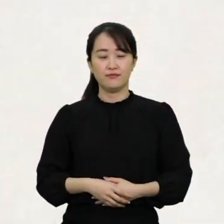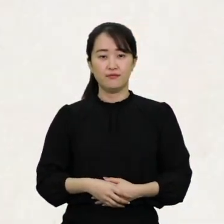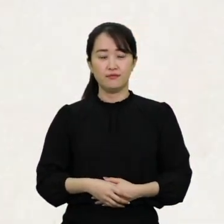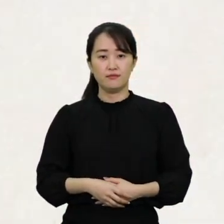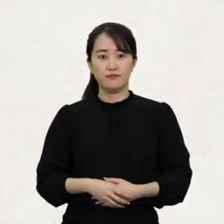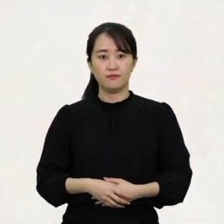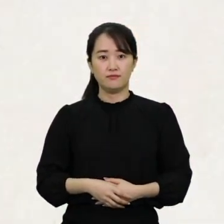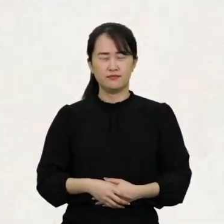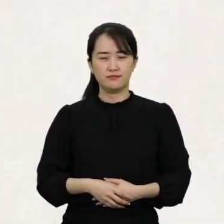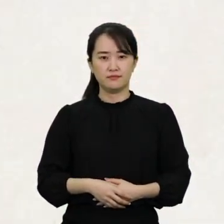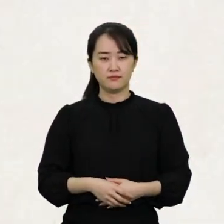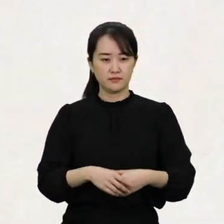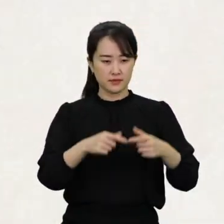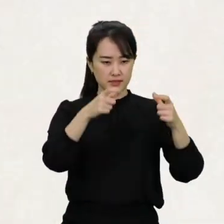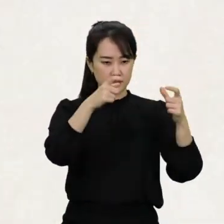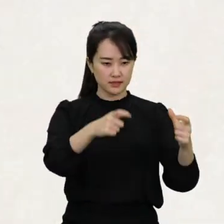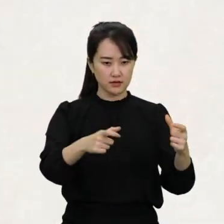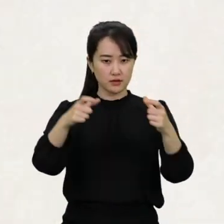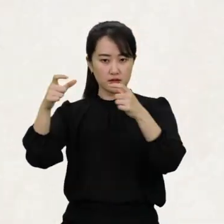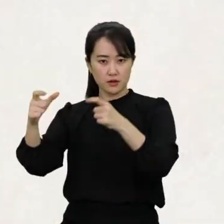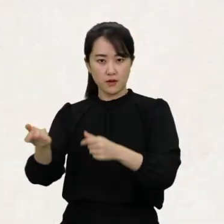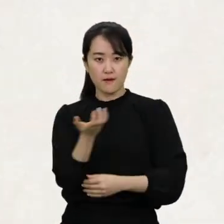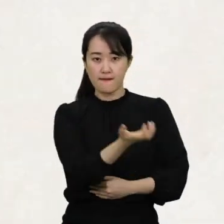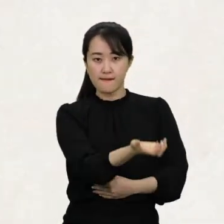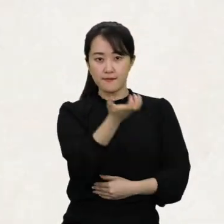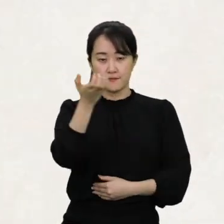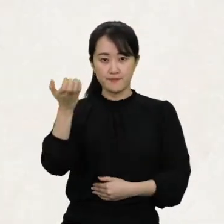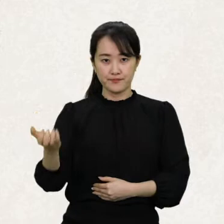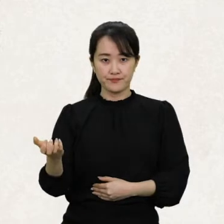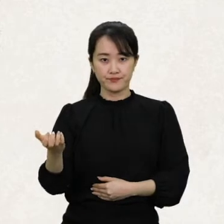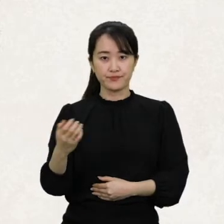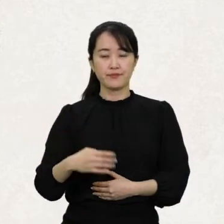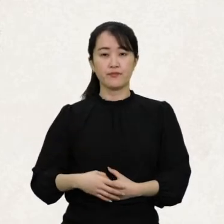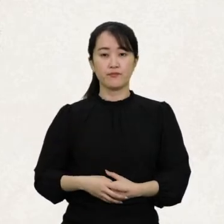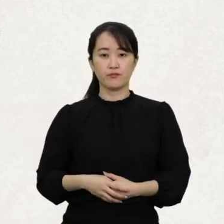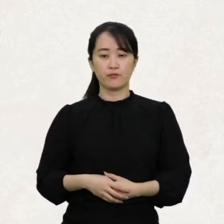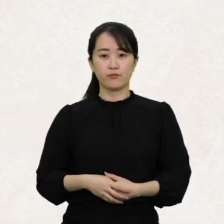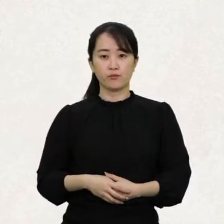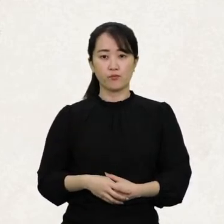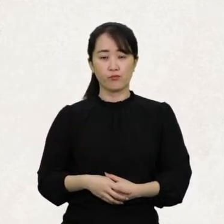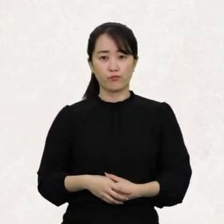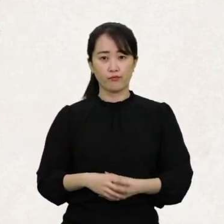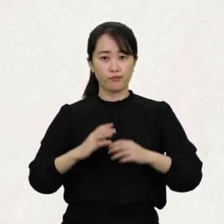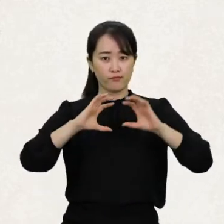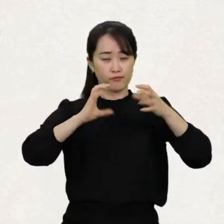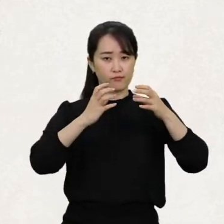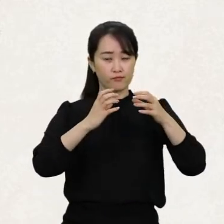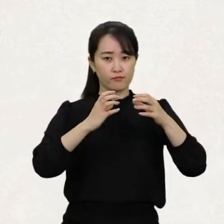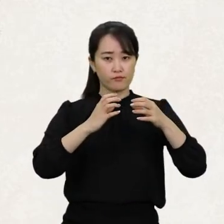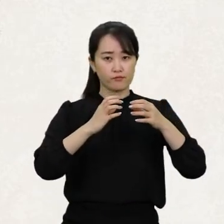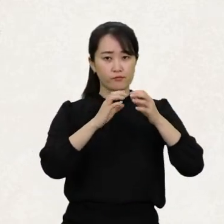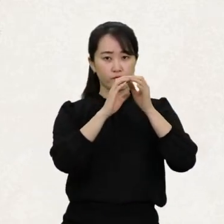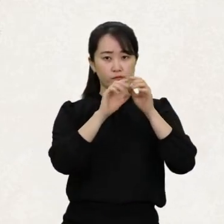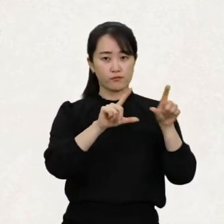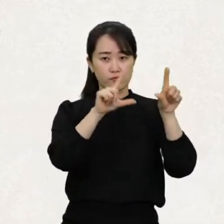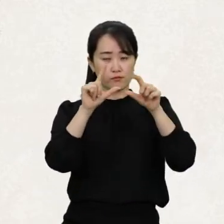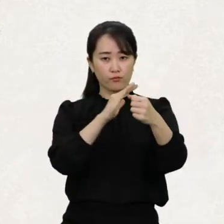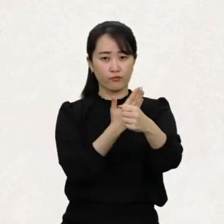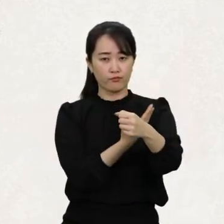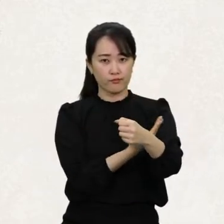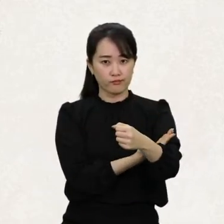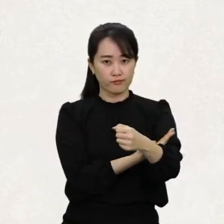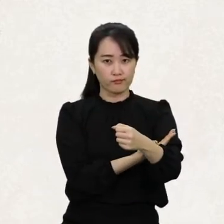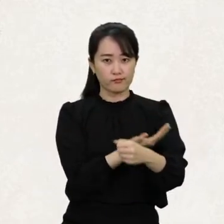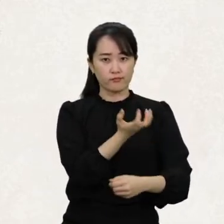한 지역에서 다른 지역으로 거주지를 옮긴다거나 현재 국적을 소유한 나라에서 다른 나라로 이민을